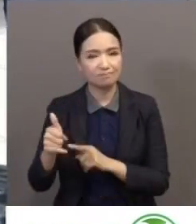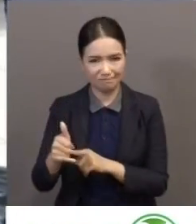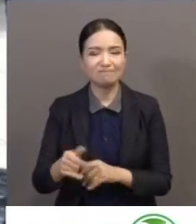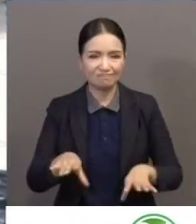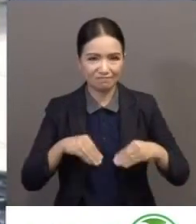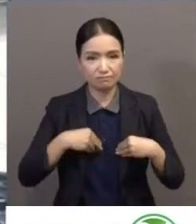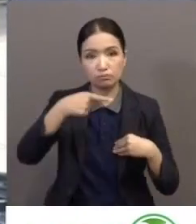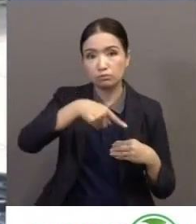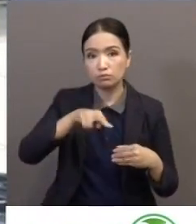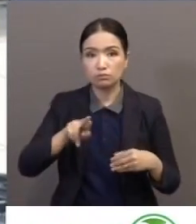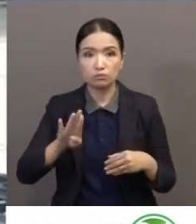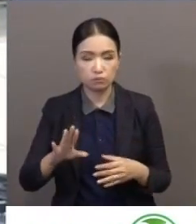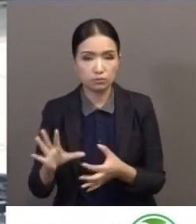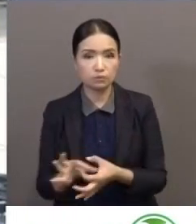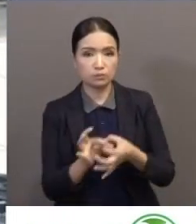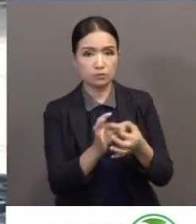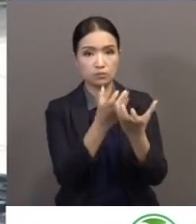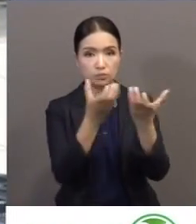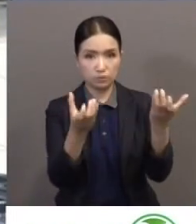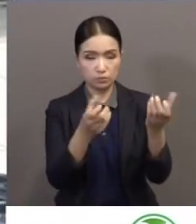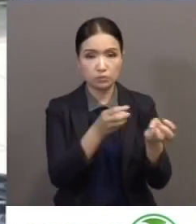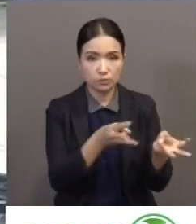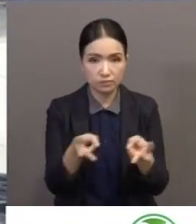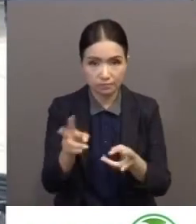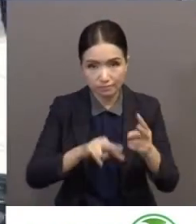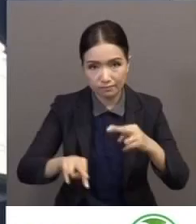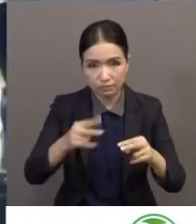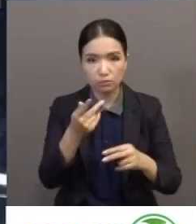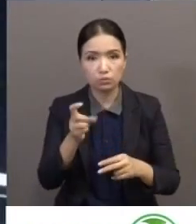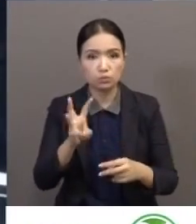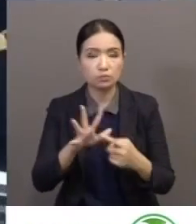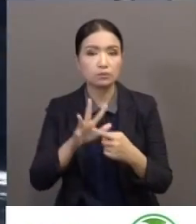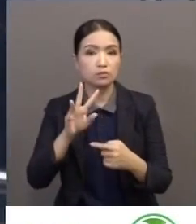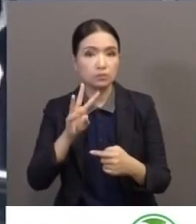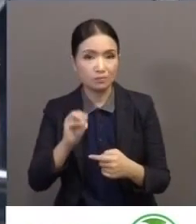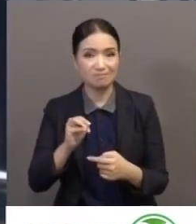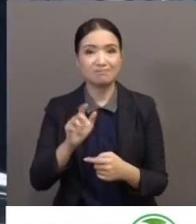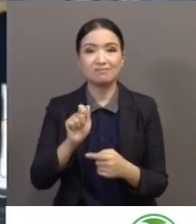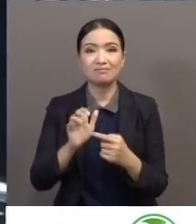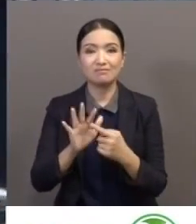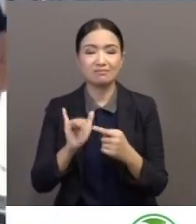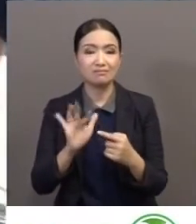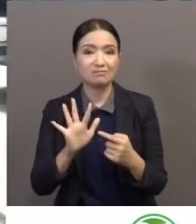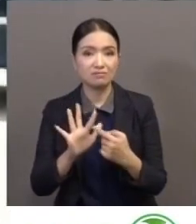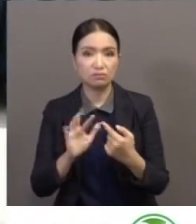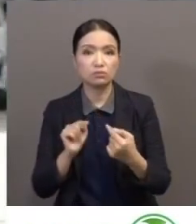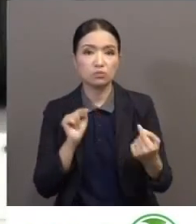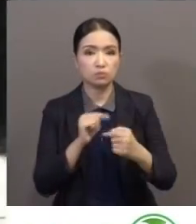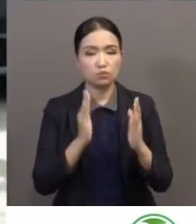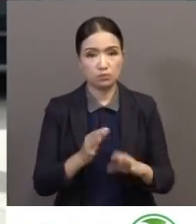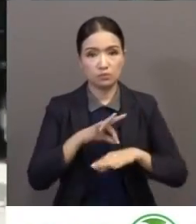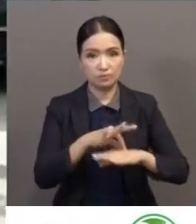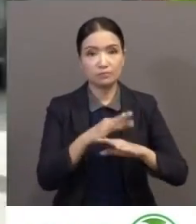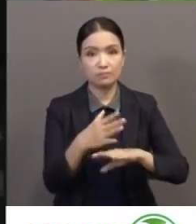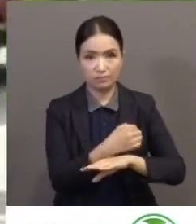พรบ.ประกอบรัฐธรรมนูญว่าด้วยวิธีพิจารณาความอาญาของผู้ดำรงตำแหน่งทางการเมืองซึ่งสาระสำคัญเลยนะครับ